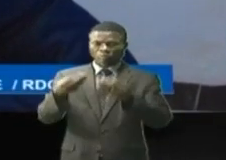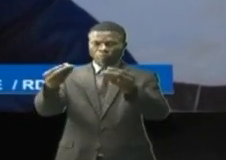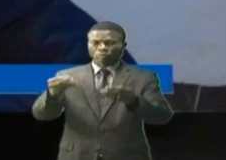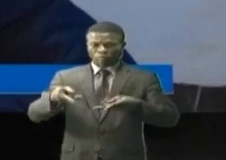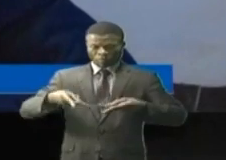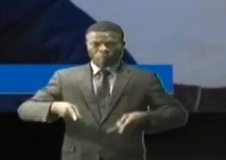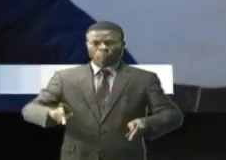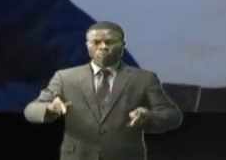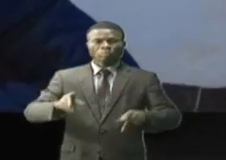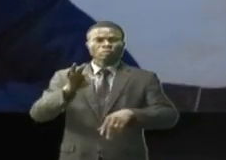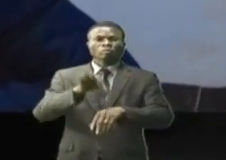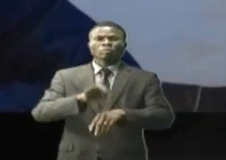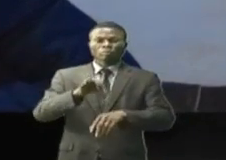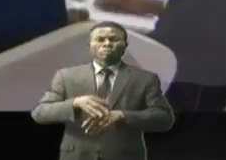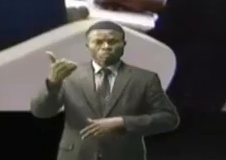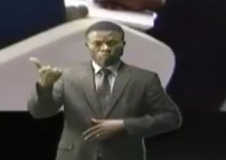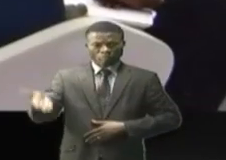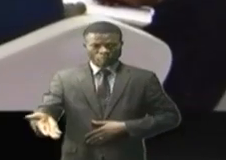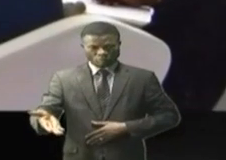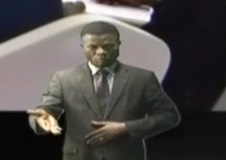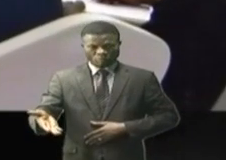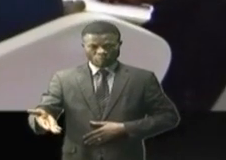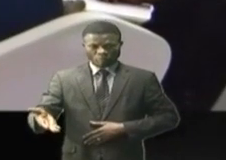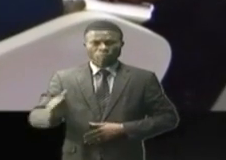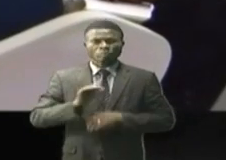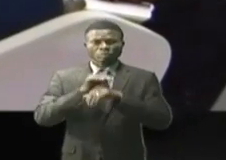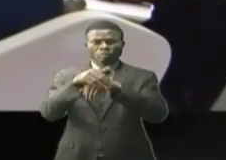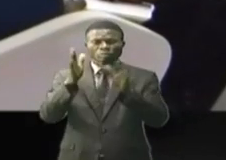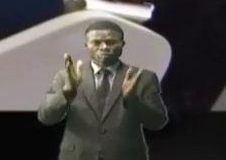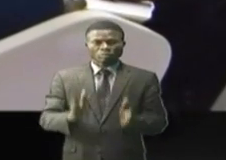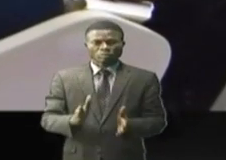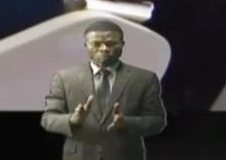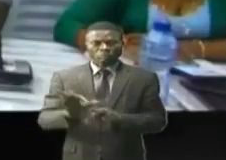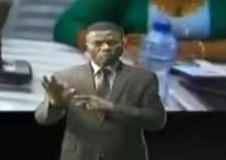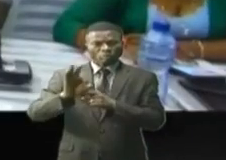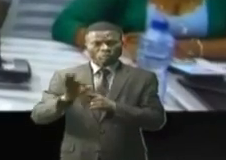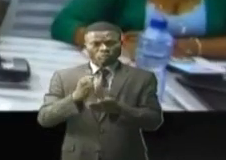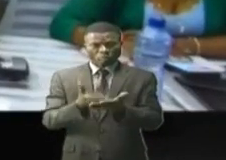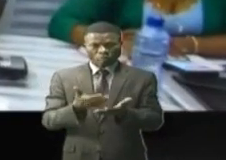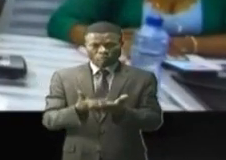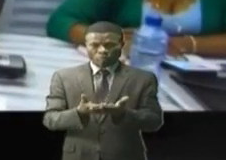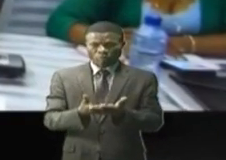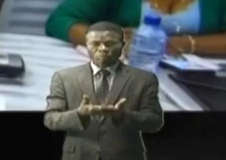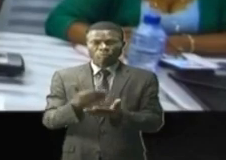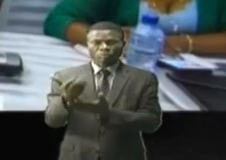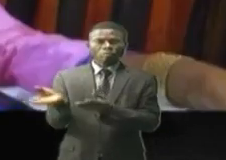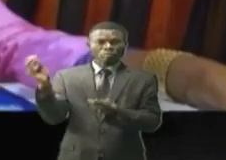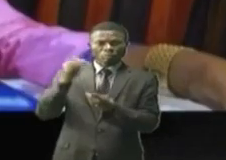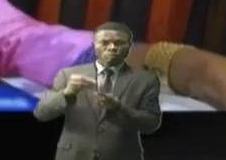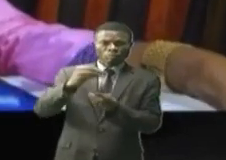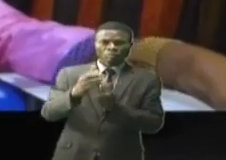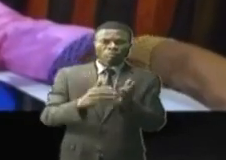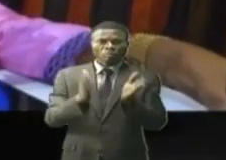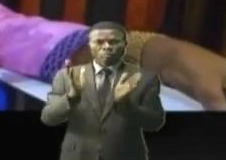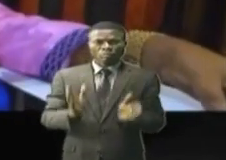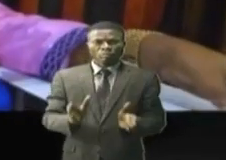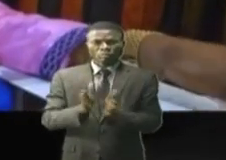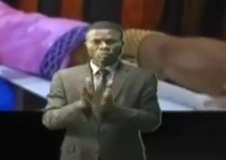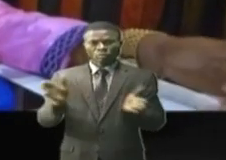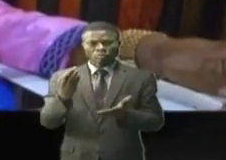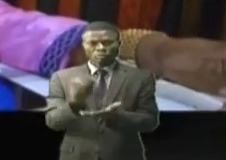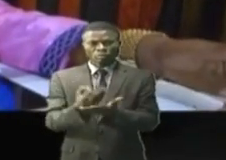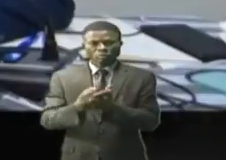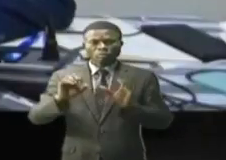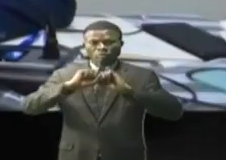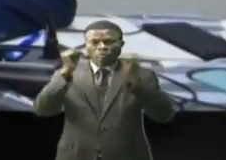Non, l'opportunité est là. Les participants qui ont à l'occasion suivi les orientations du coordonnateur général du Fonds